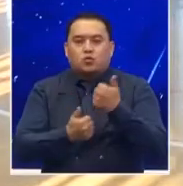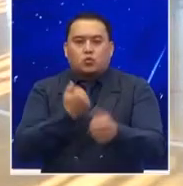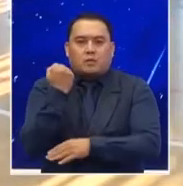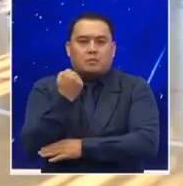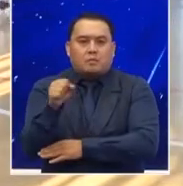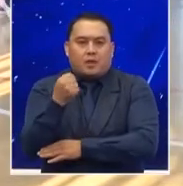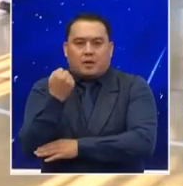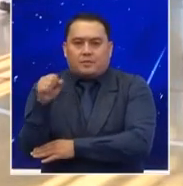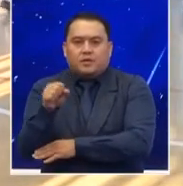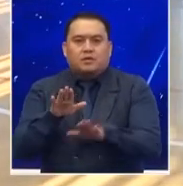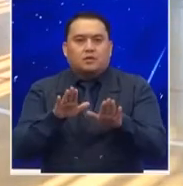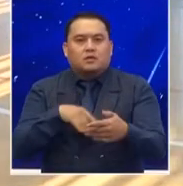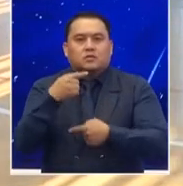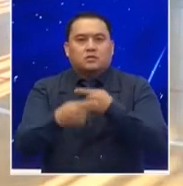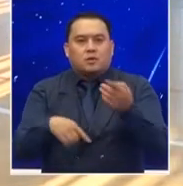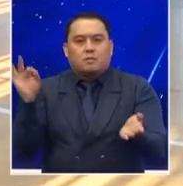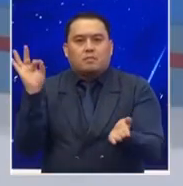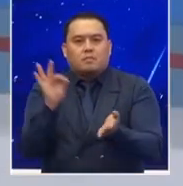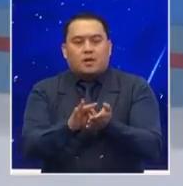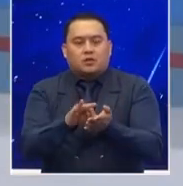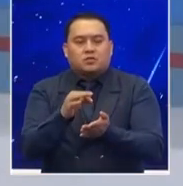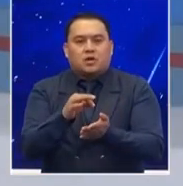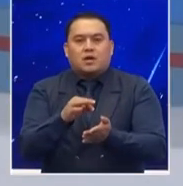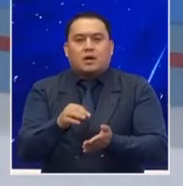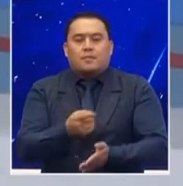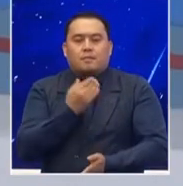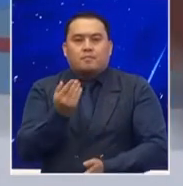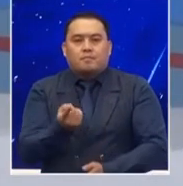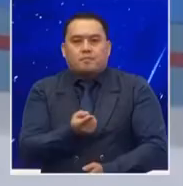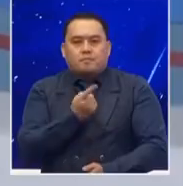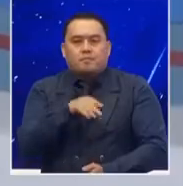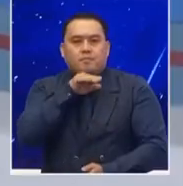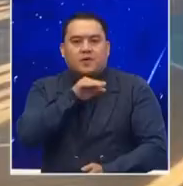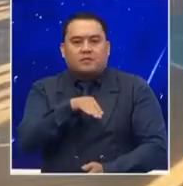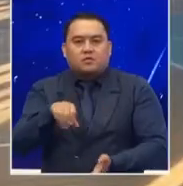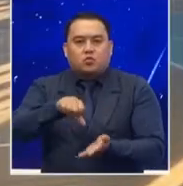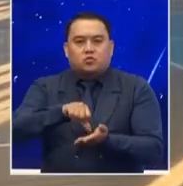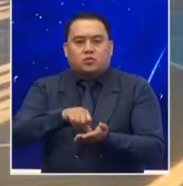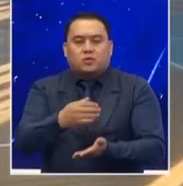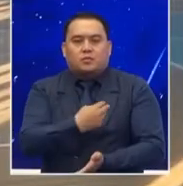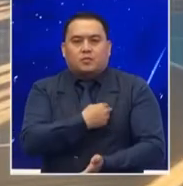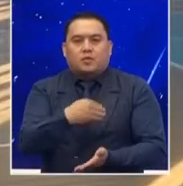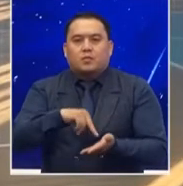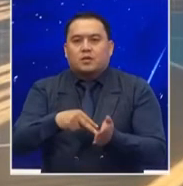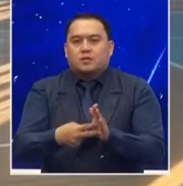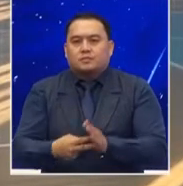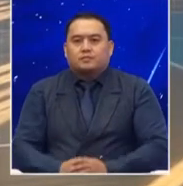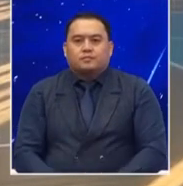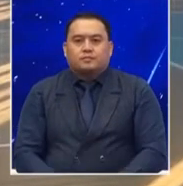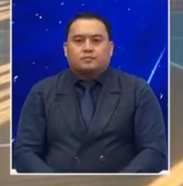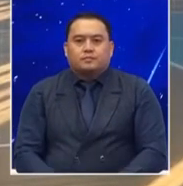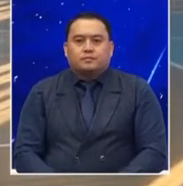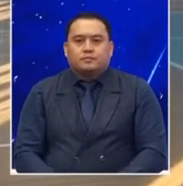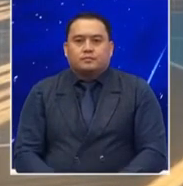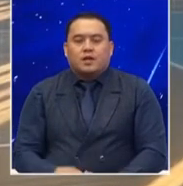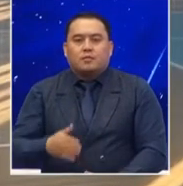жүлдегері. Оның ендігі мақсаты Қазақстан біріншілігінде топ жарып, кәсіпқой командаларда өнер көрсету. Жалпы жаттығуларымыз бәрі